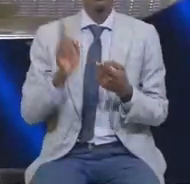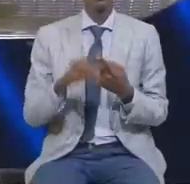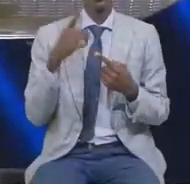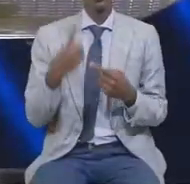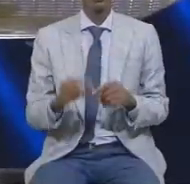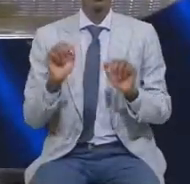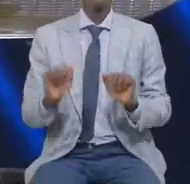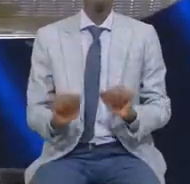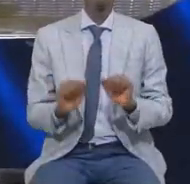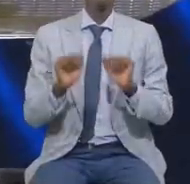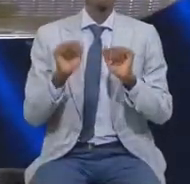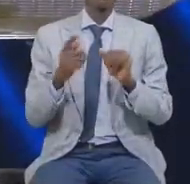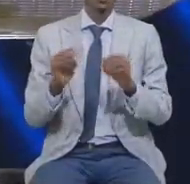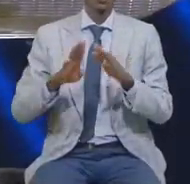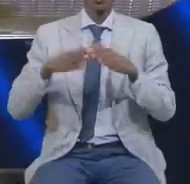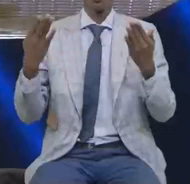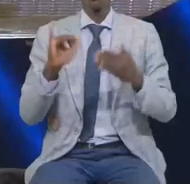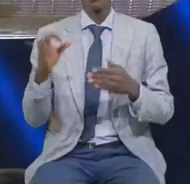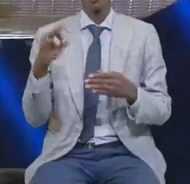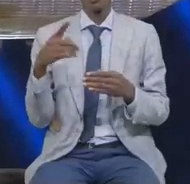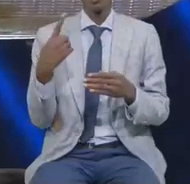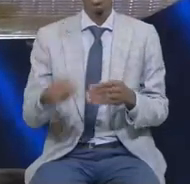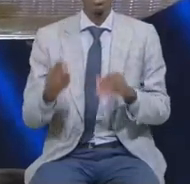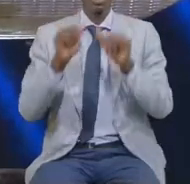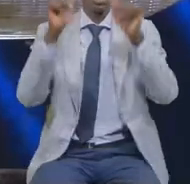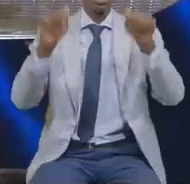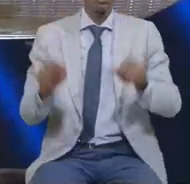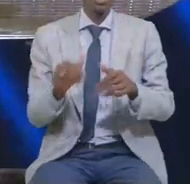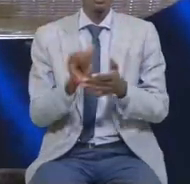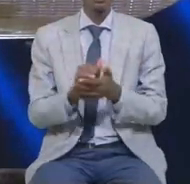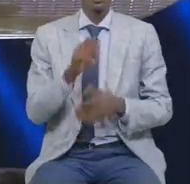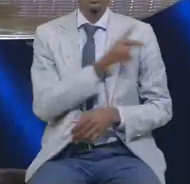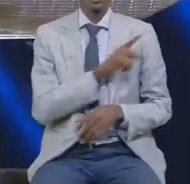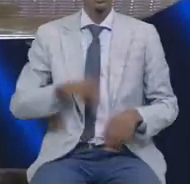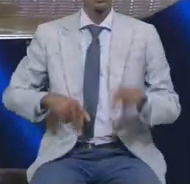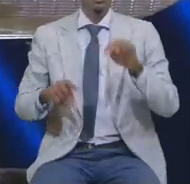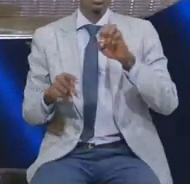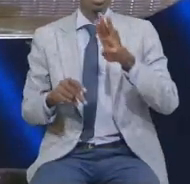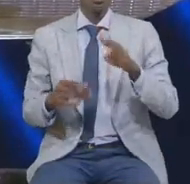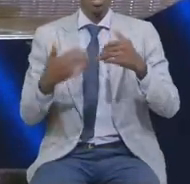la dédicace de la statue qu'avait élevée le roi